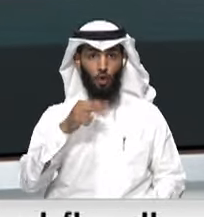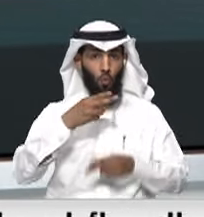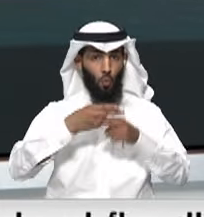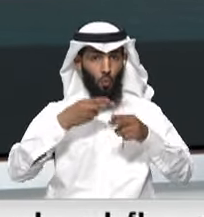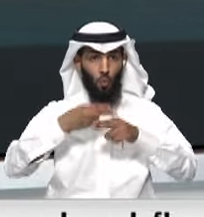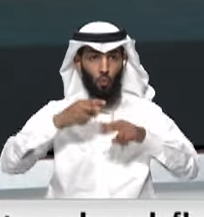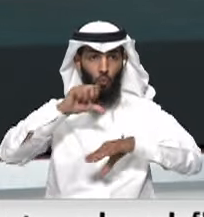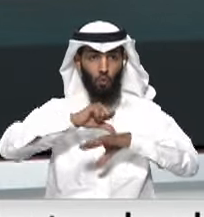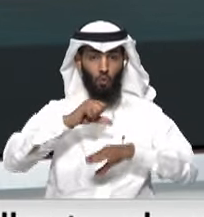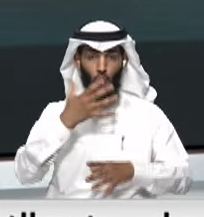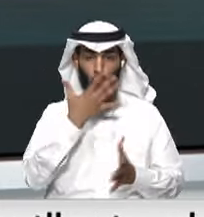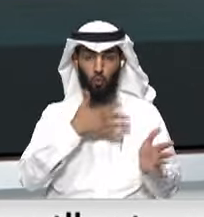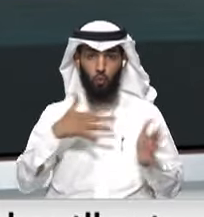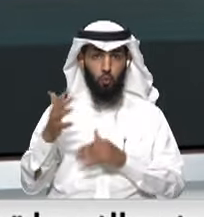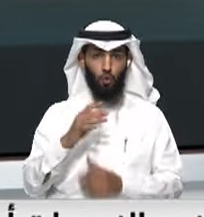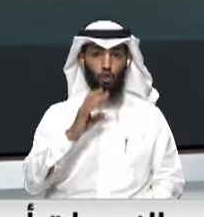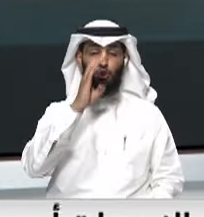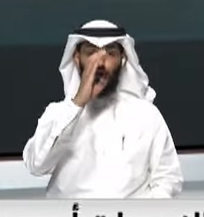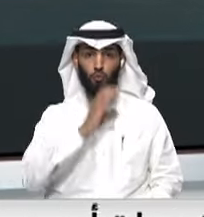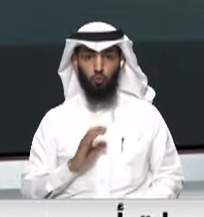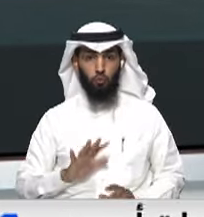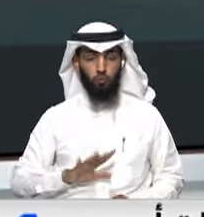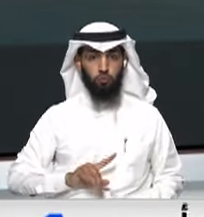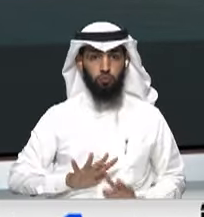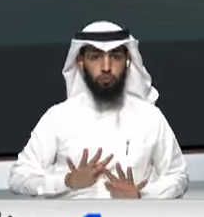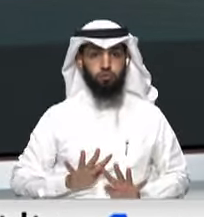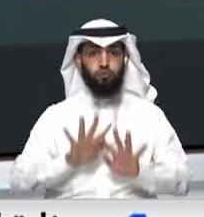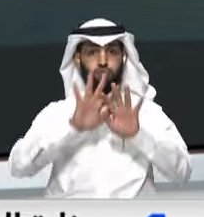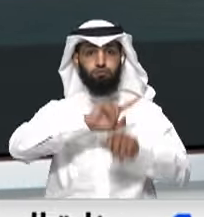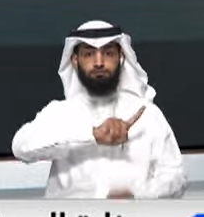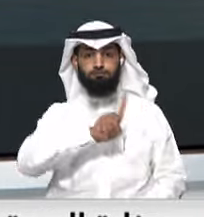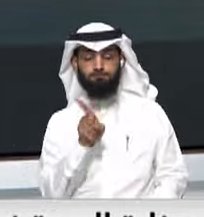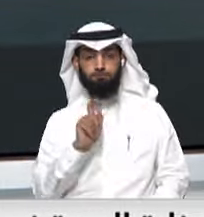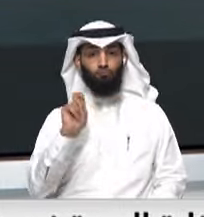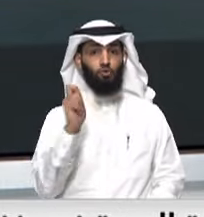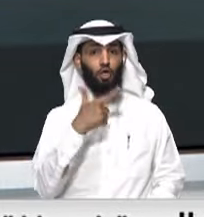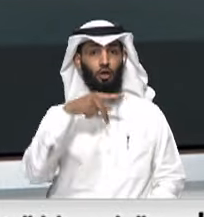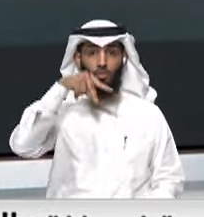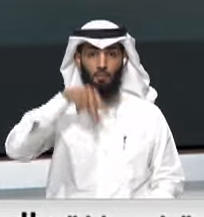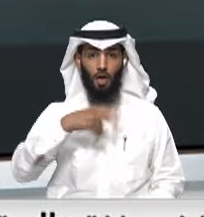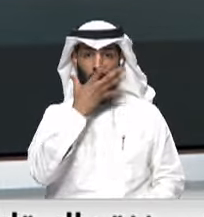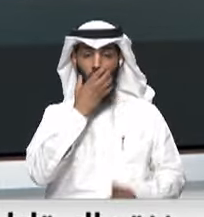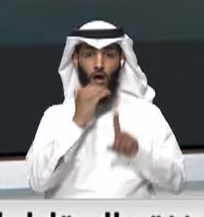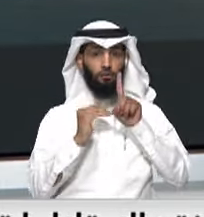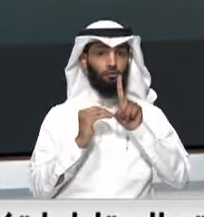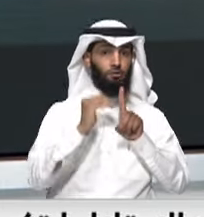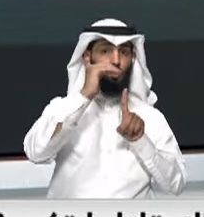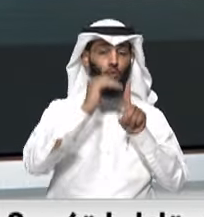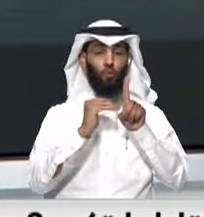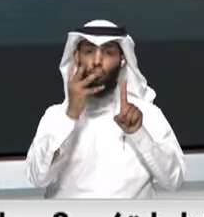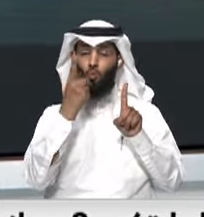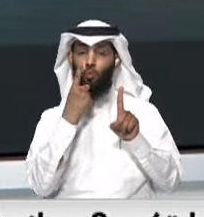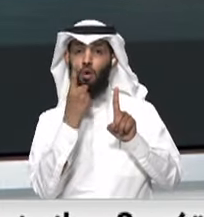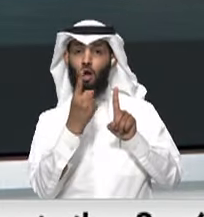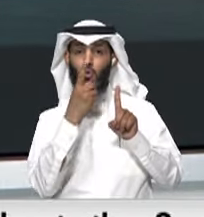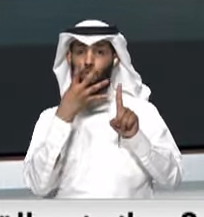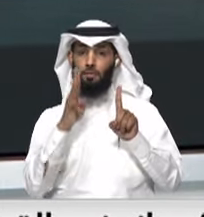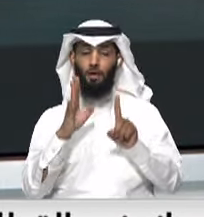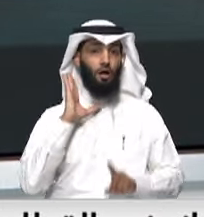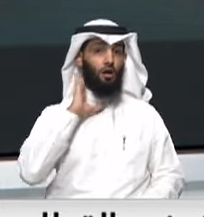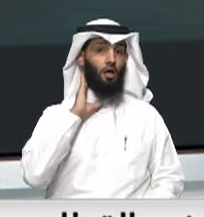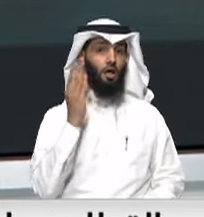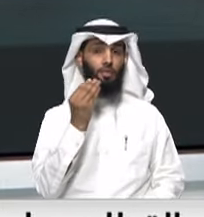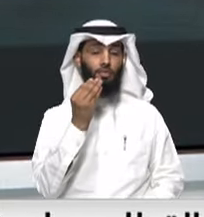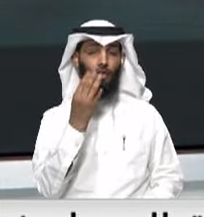الكويت رياح جنوبيه خفيفه سرعتها 8 كل في الساعه درجه الحراره الحاليه 41 درجه مئويه والرطوبه